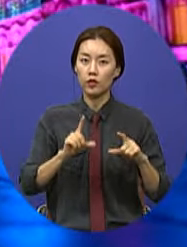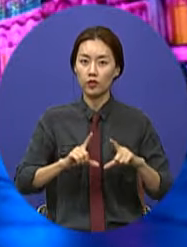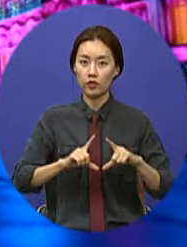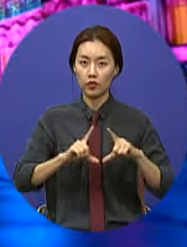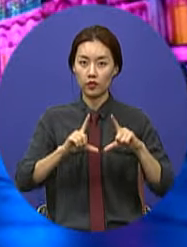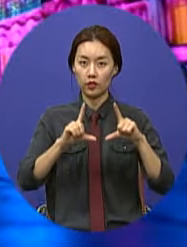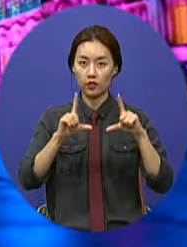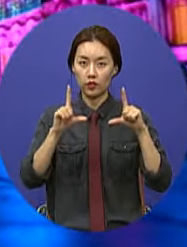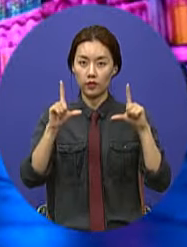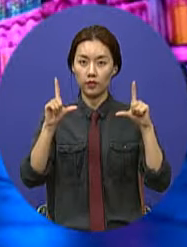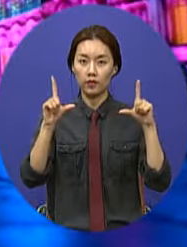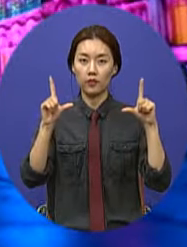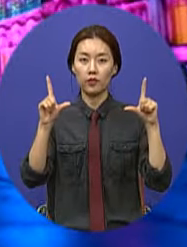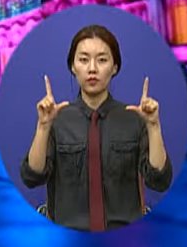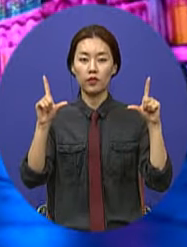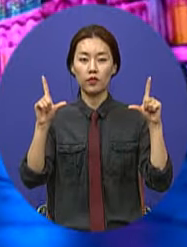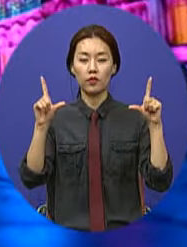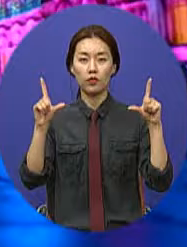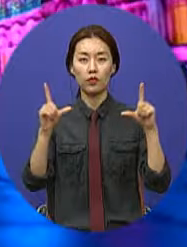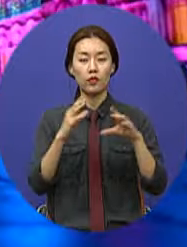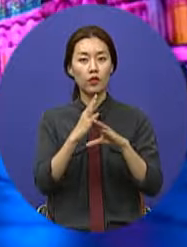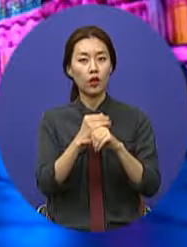어느 날짜